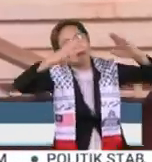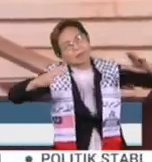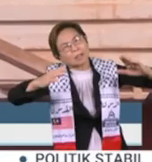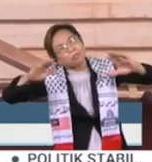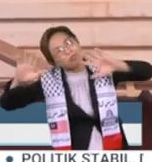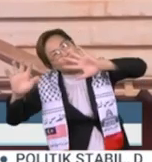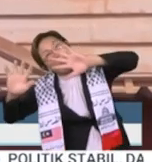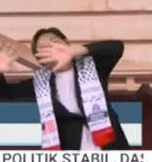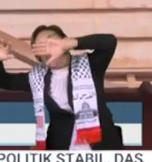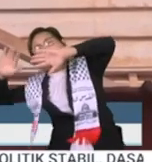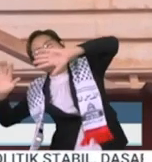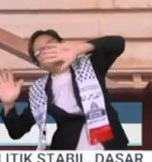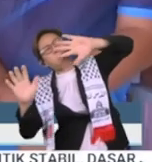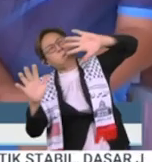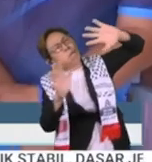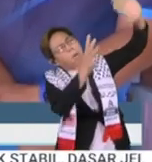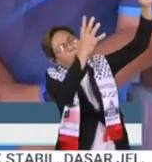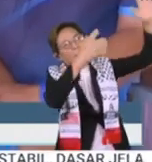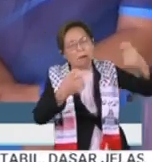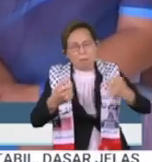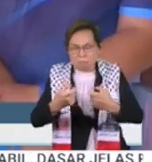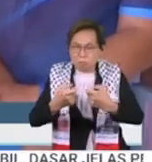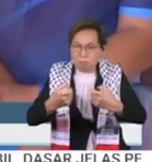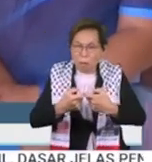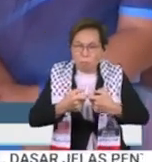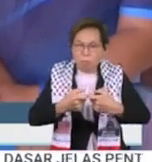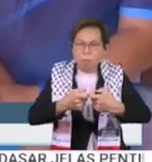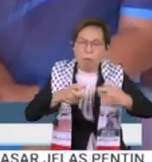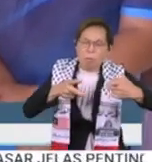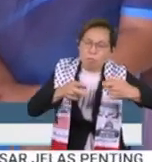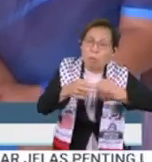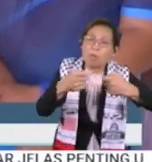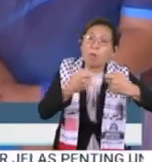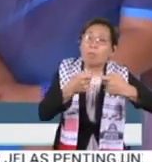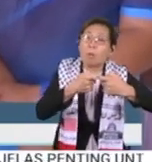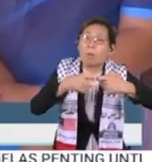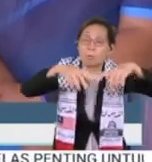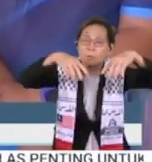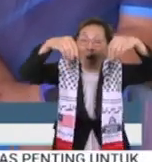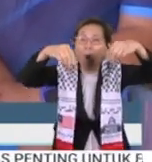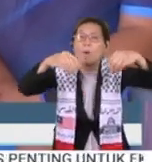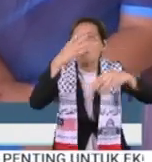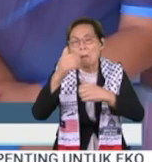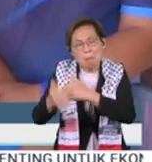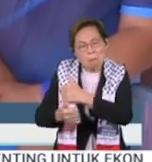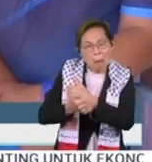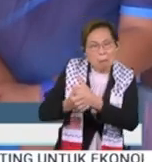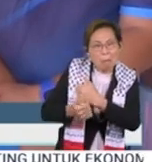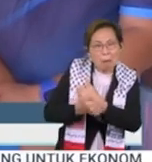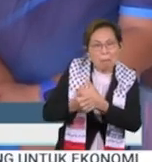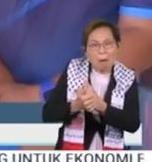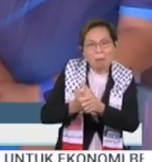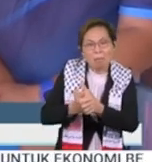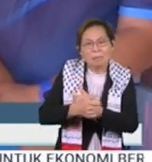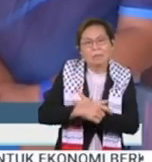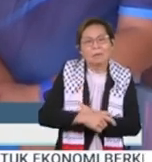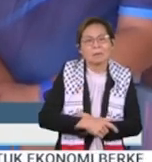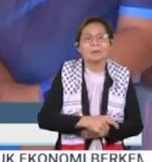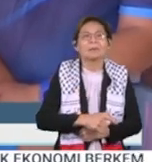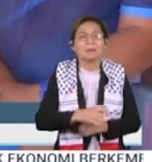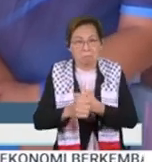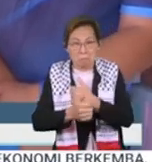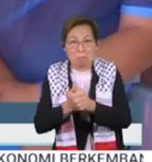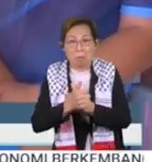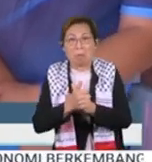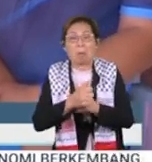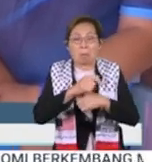sudah terbang. Bakalan elektrik pun sudah diputuskan, takut bahaya kepada pengguna-pengguna bangunan ini dan